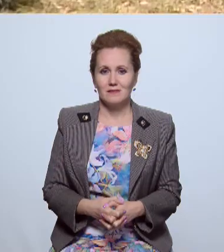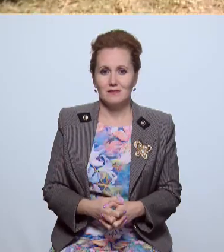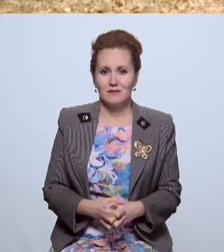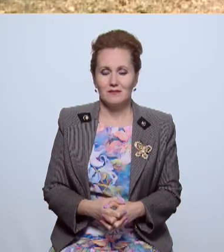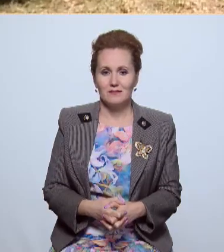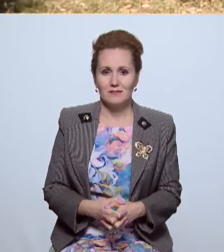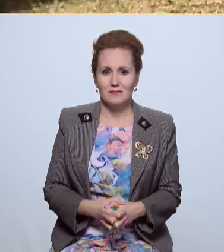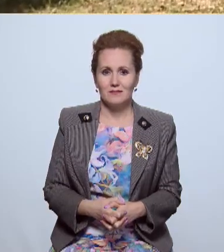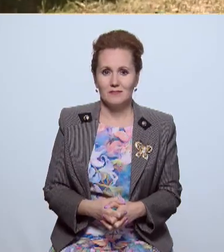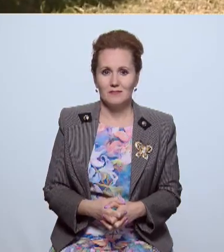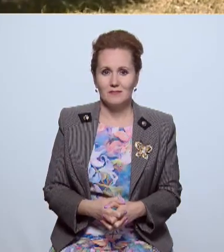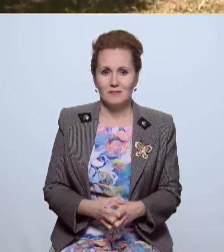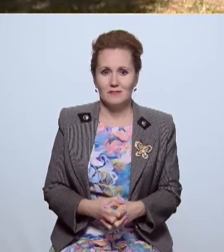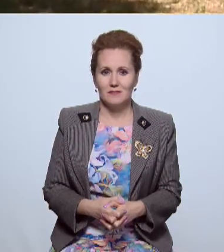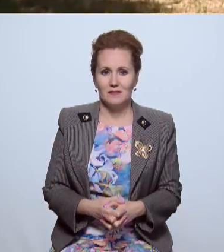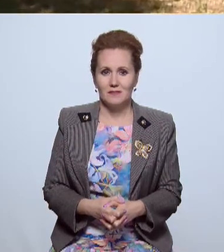Дальше уже нет.